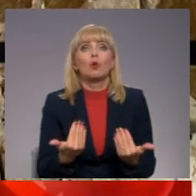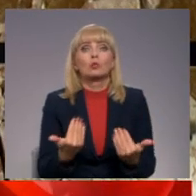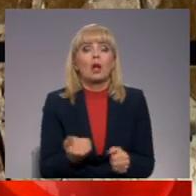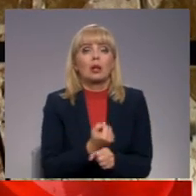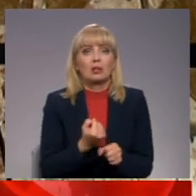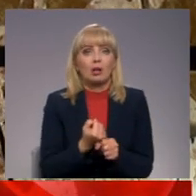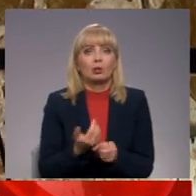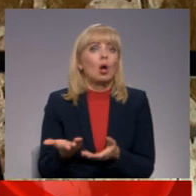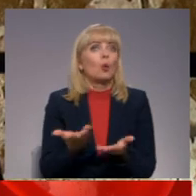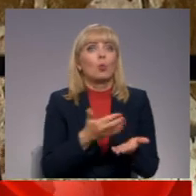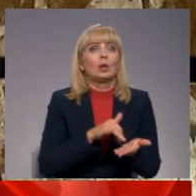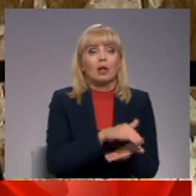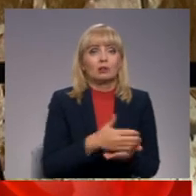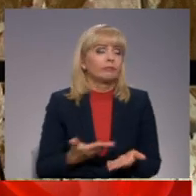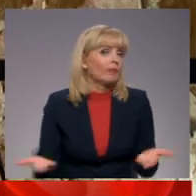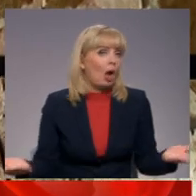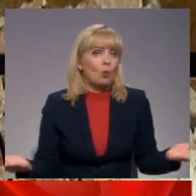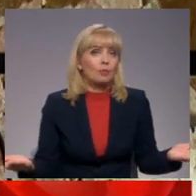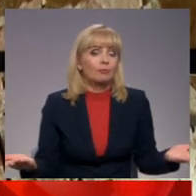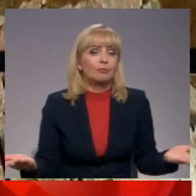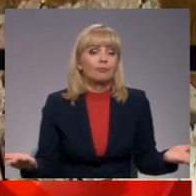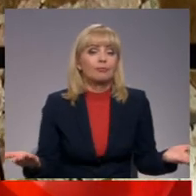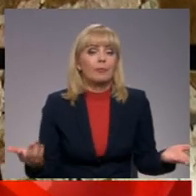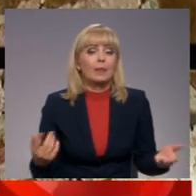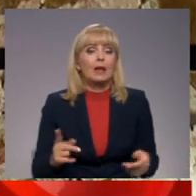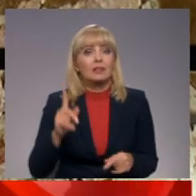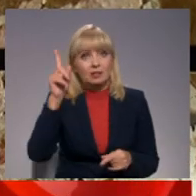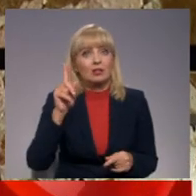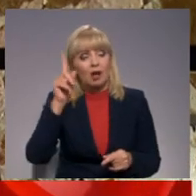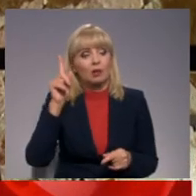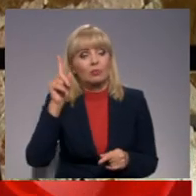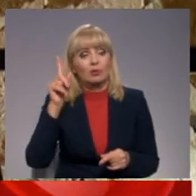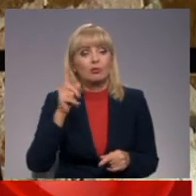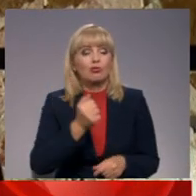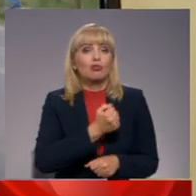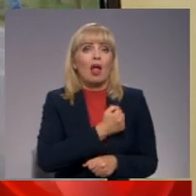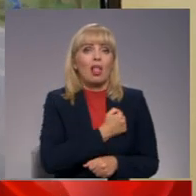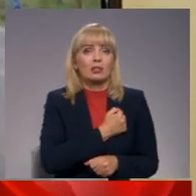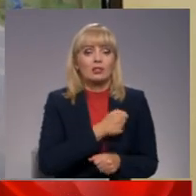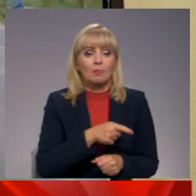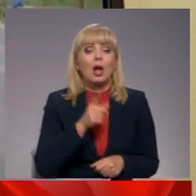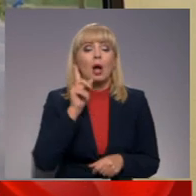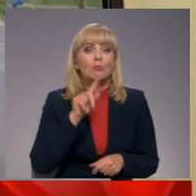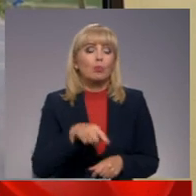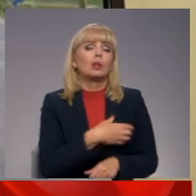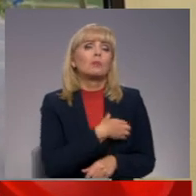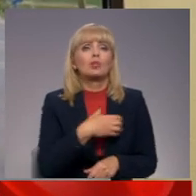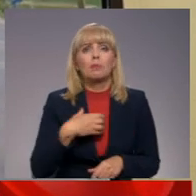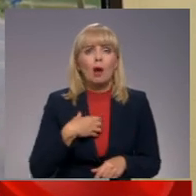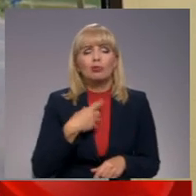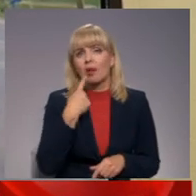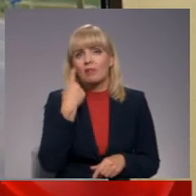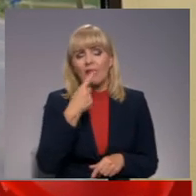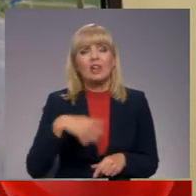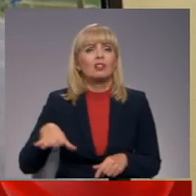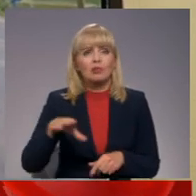Jums ir kur? Nekur. Nu, es ceru žēlistību kaut kādu. Protams, ka pašvaldība nevienu ģimenu